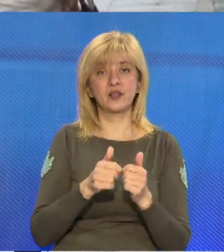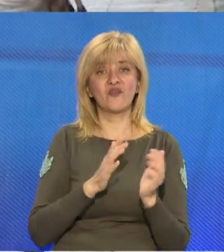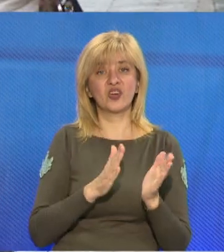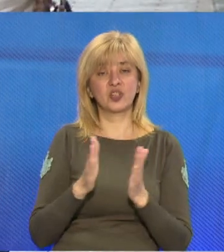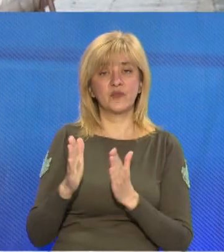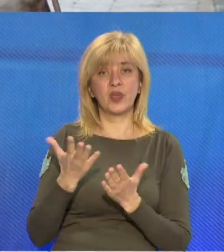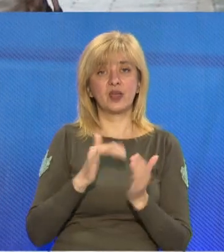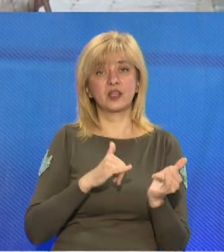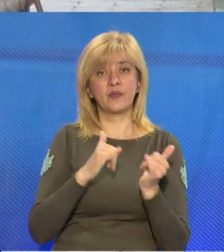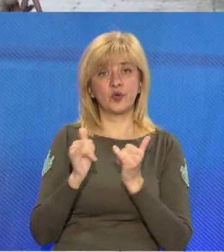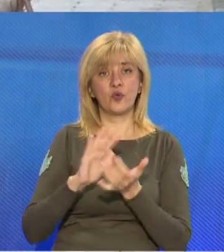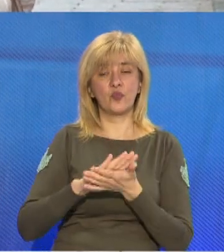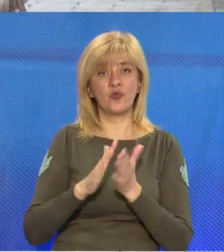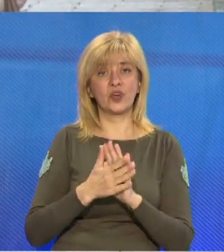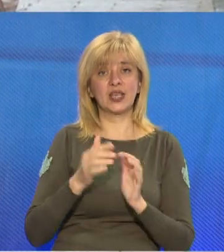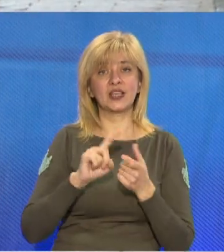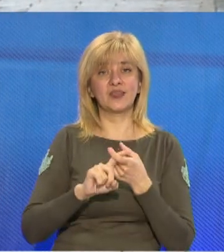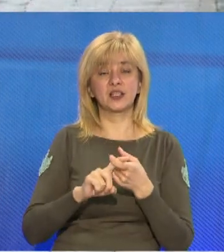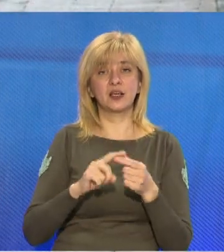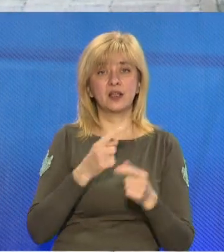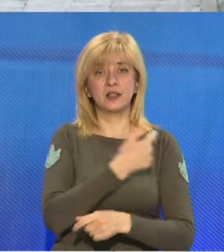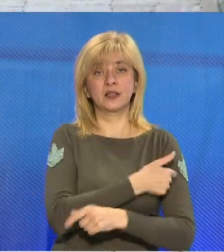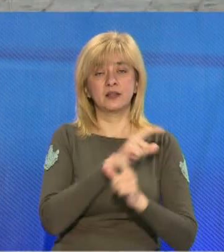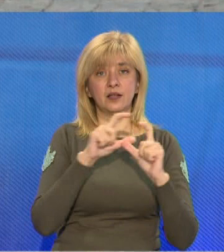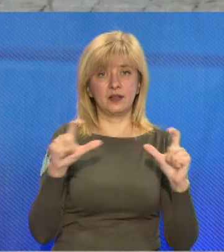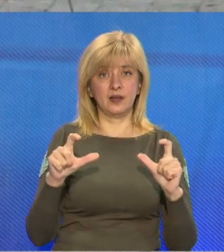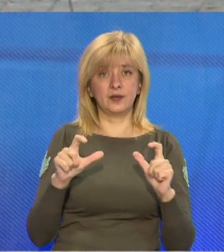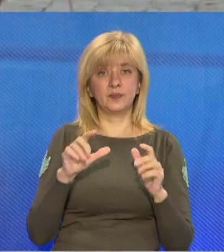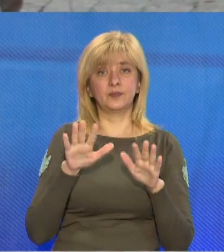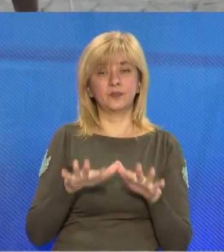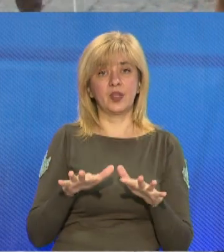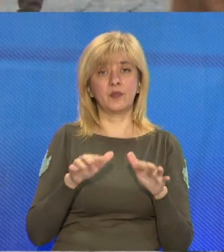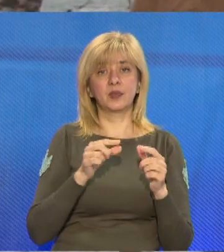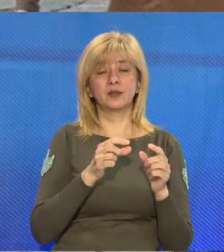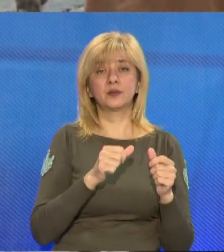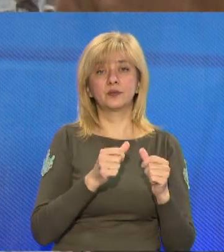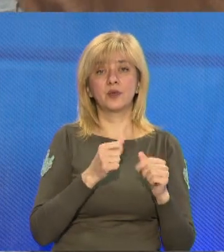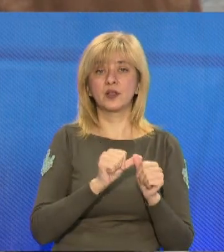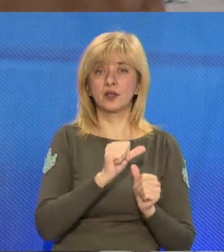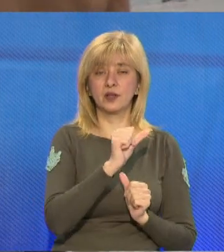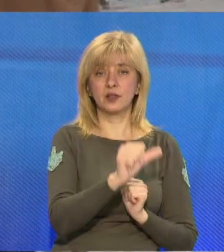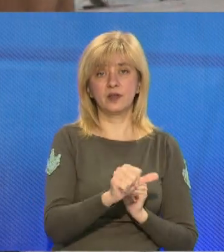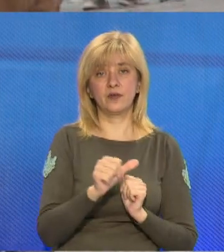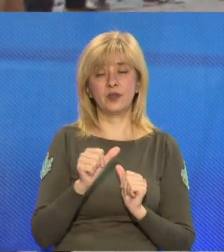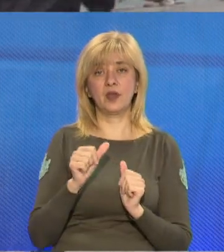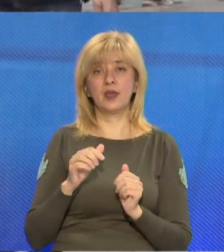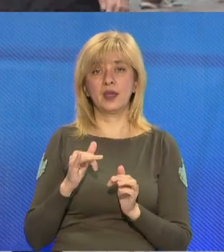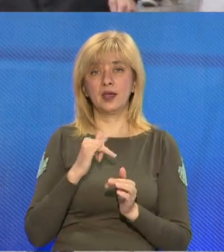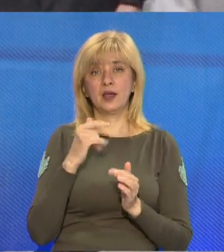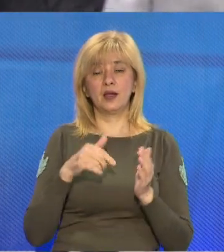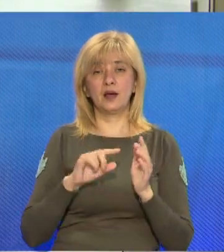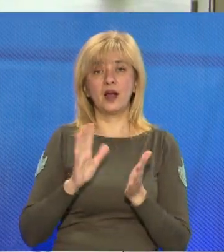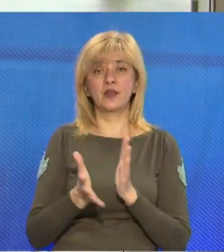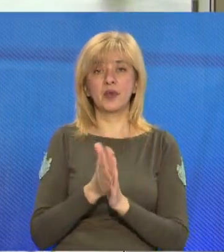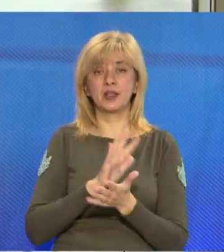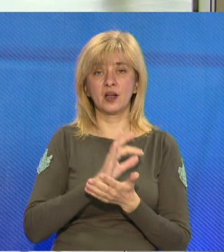інфекцыйнага стацыянара, схемы заніравання і лагістыкі. Пастановай адменена прымяненне адміністрацыйнай адказнасці ў дачыненні да фізічных